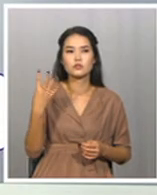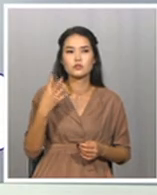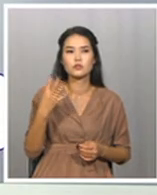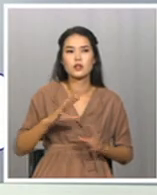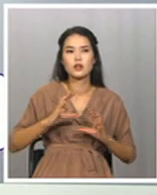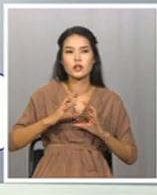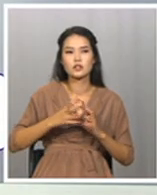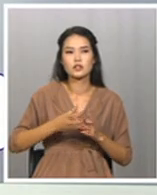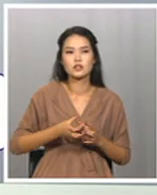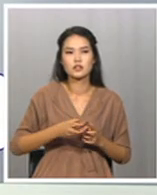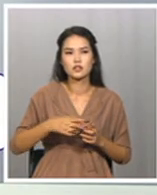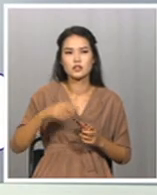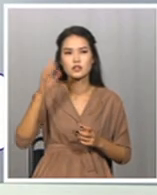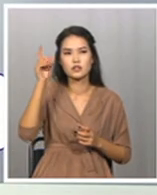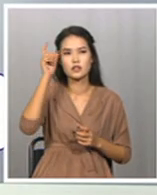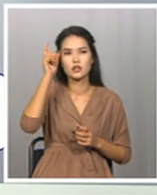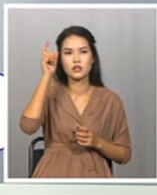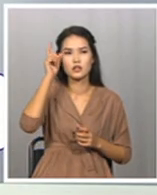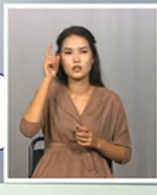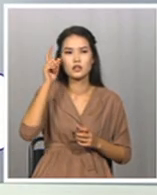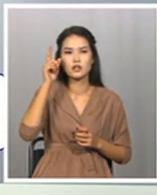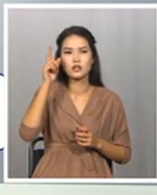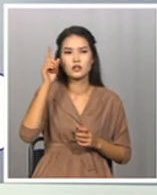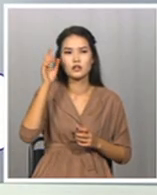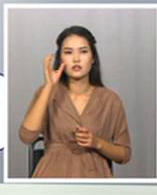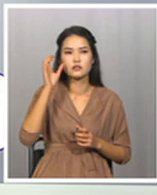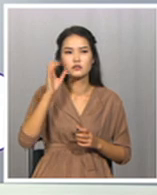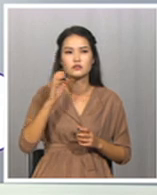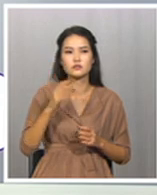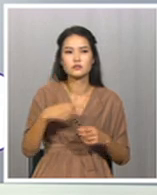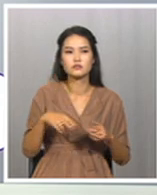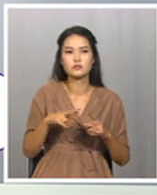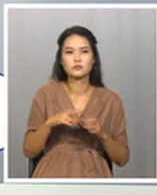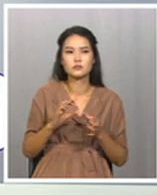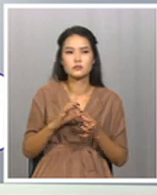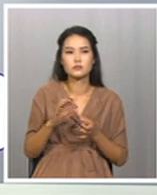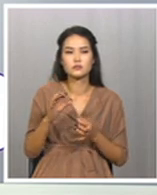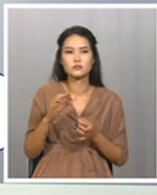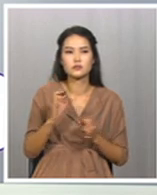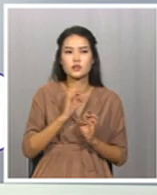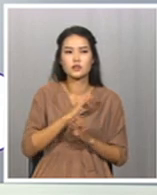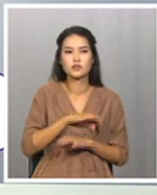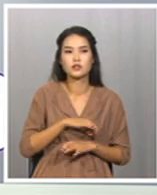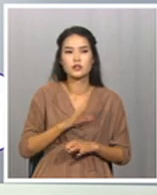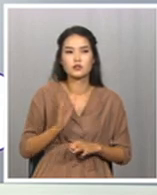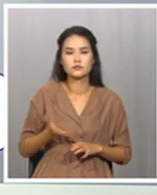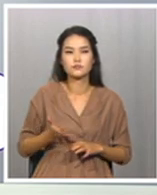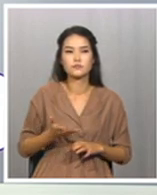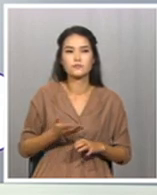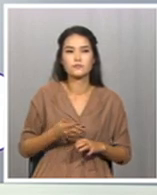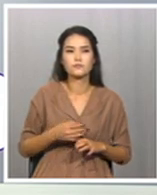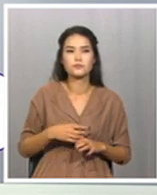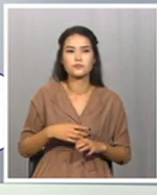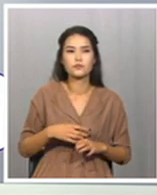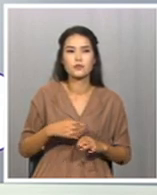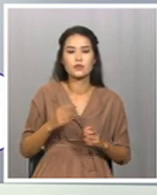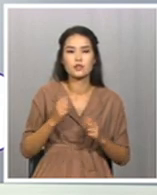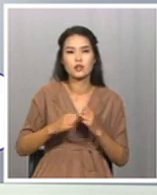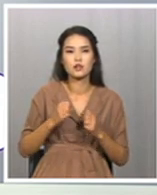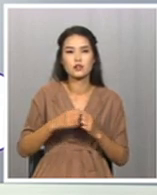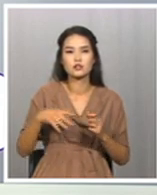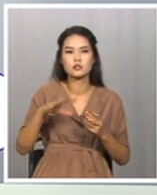төртінші салыстырған кезде еске алынатын көрсеткіштің бірі ол елдің ғаламдық